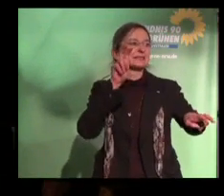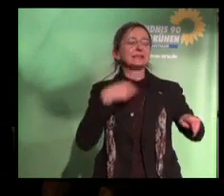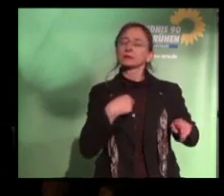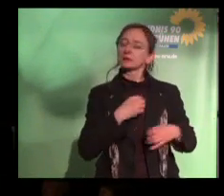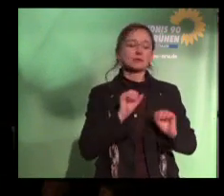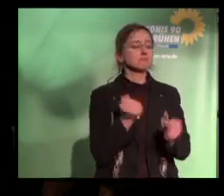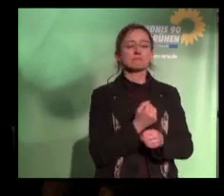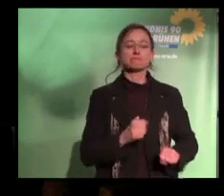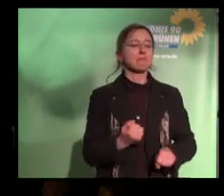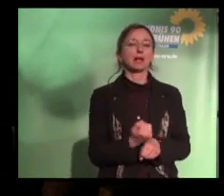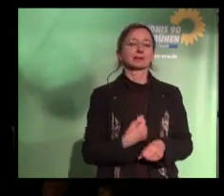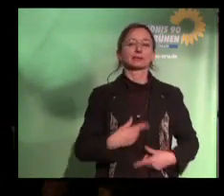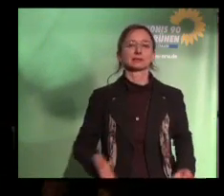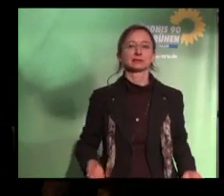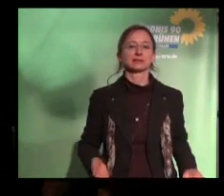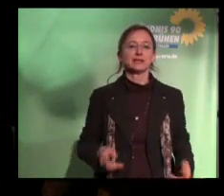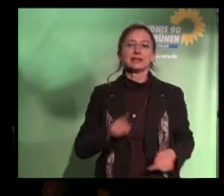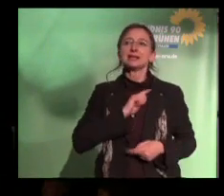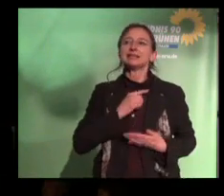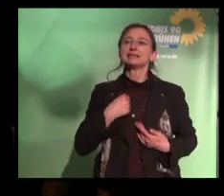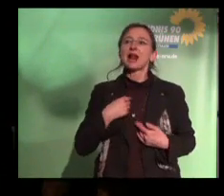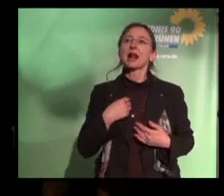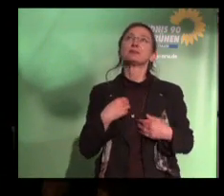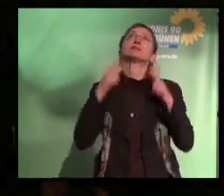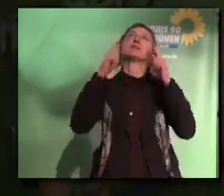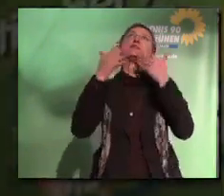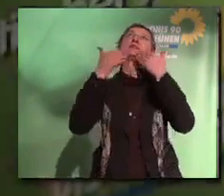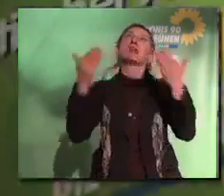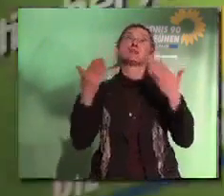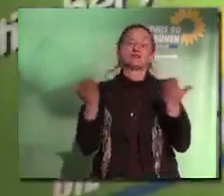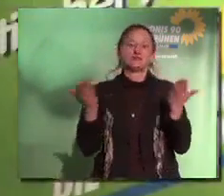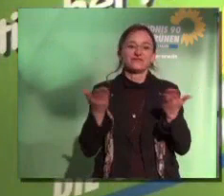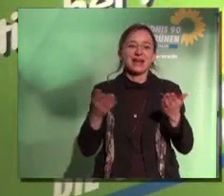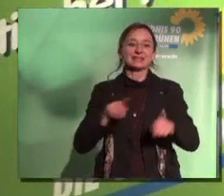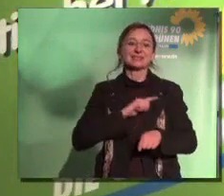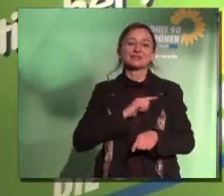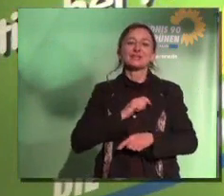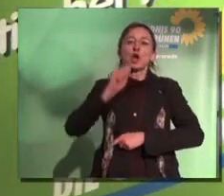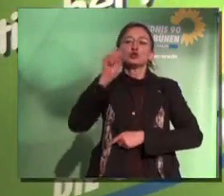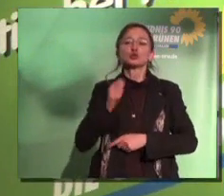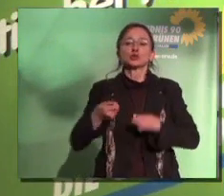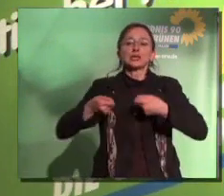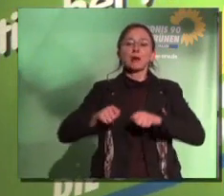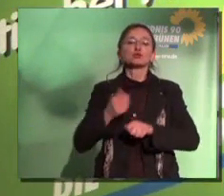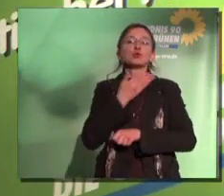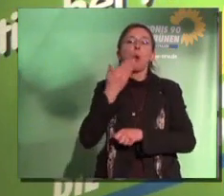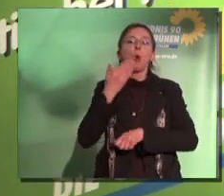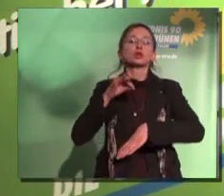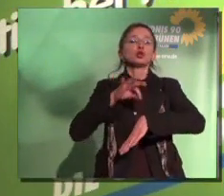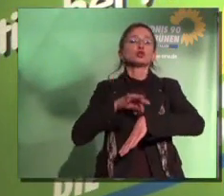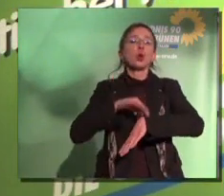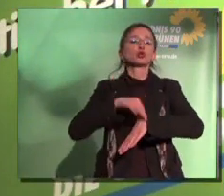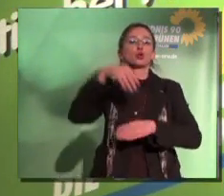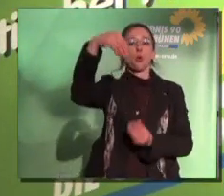die Gnade des doktorfreien Studienabschlusses. Ich kann mir das leisten. Ja.